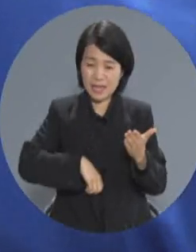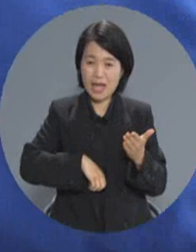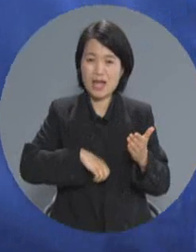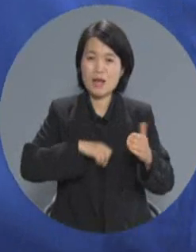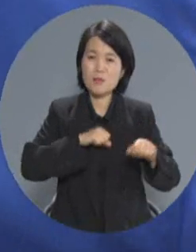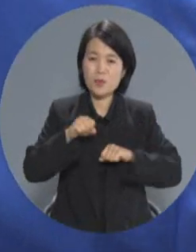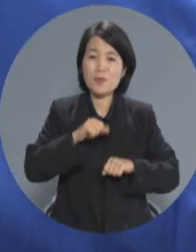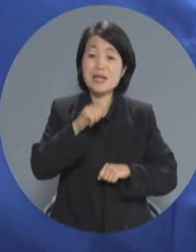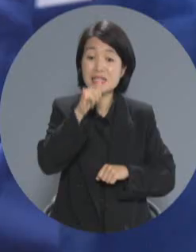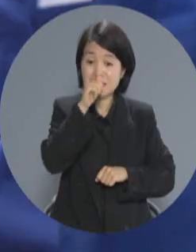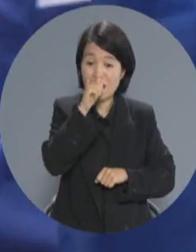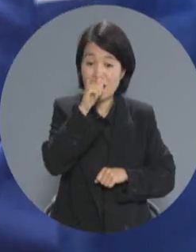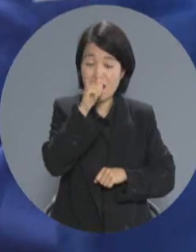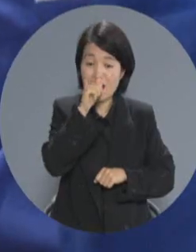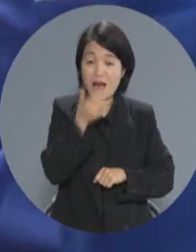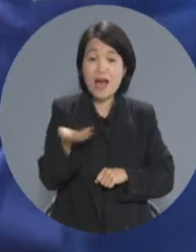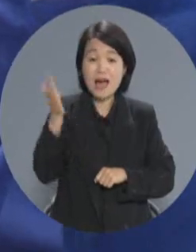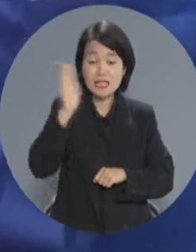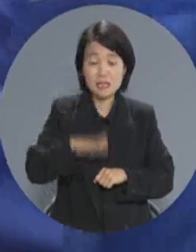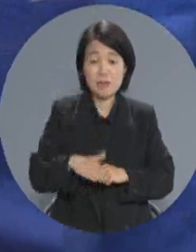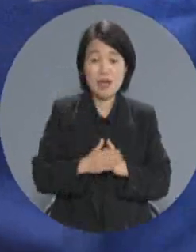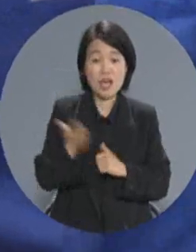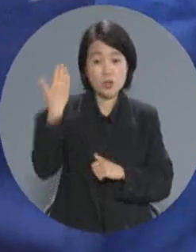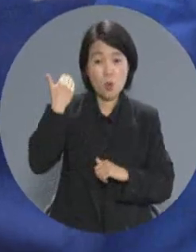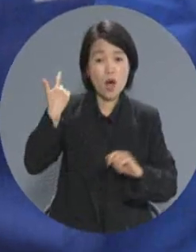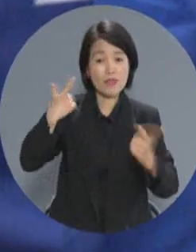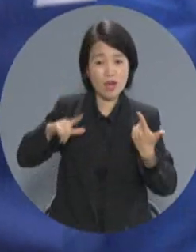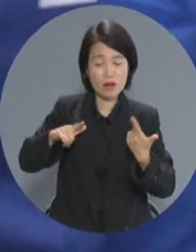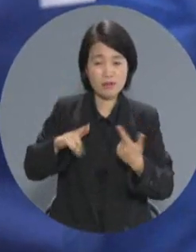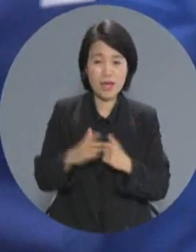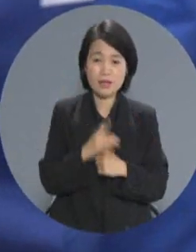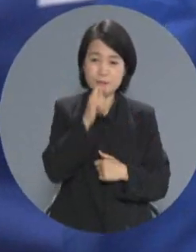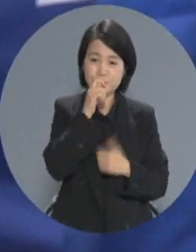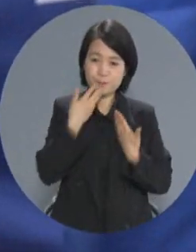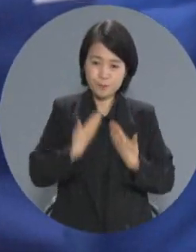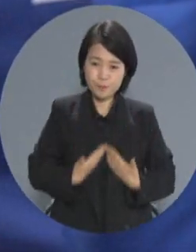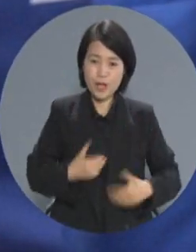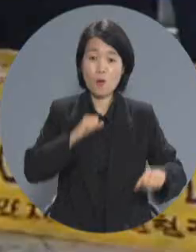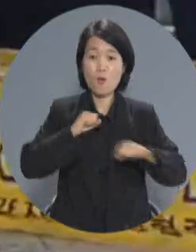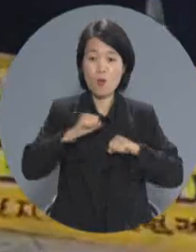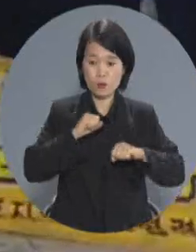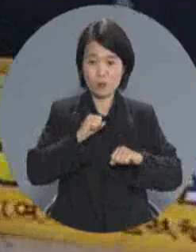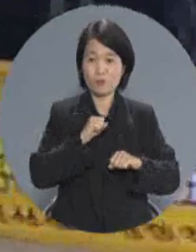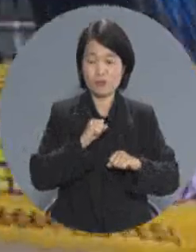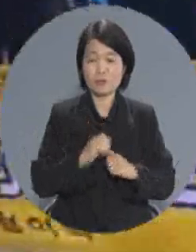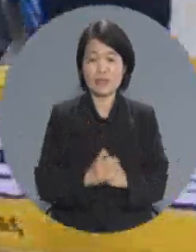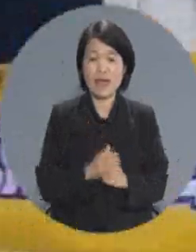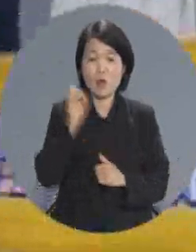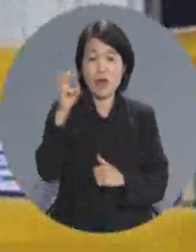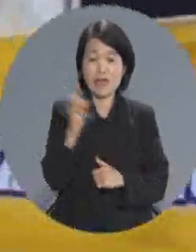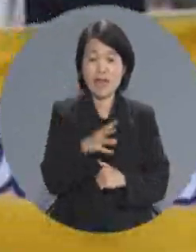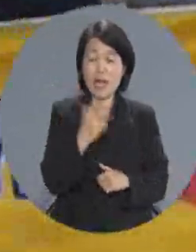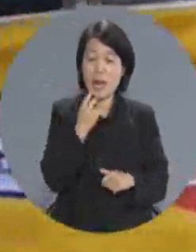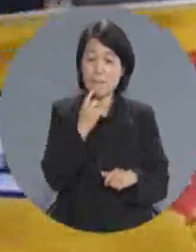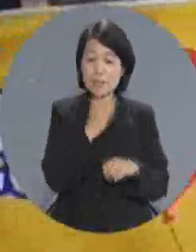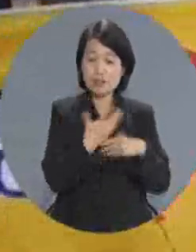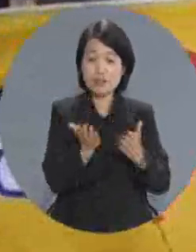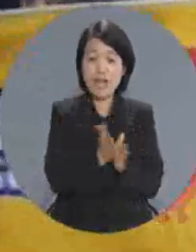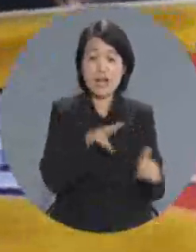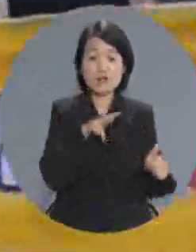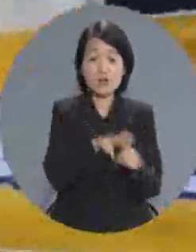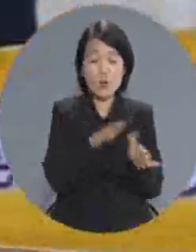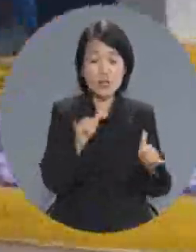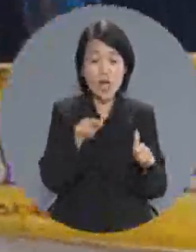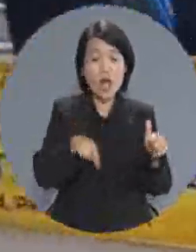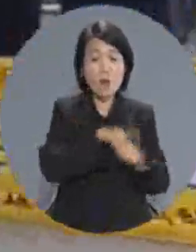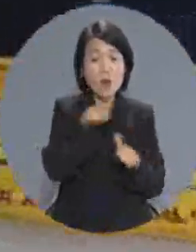없는 것은 아니지만 전과는 다르게 숨죽여 움직이는 모습만큼은 역력합니다. 광양의 민주당 예비 후보들의 이 같은